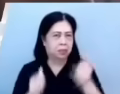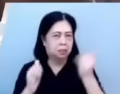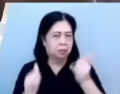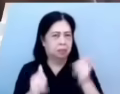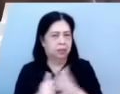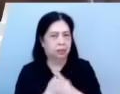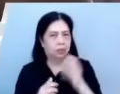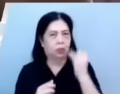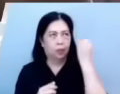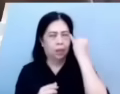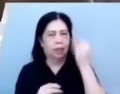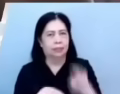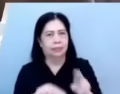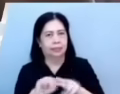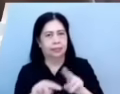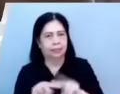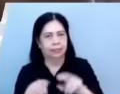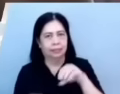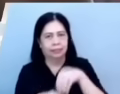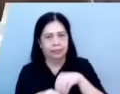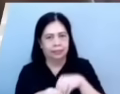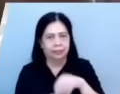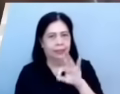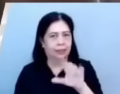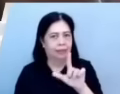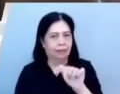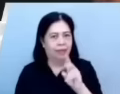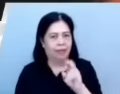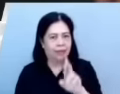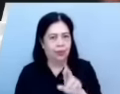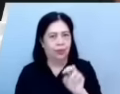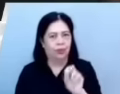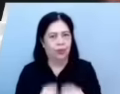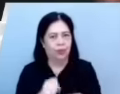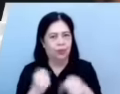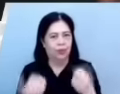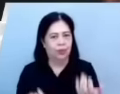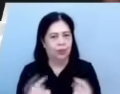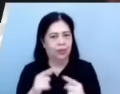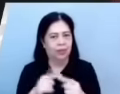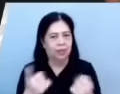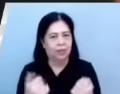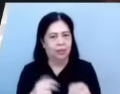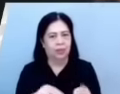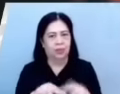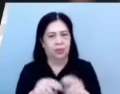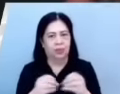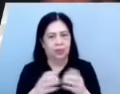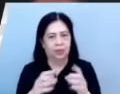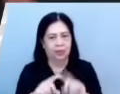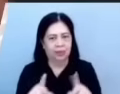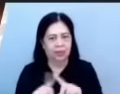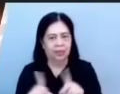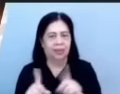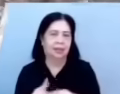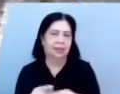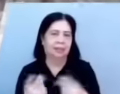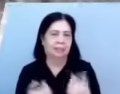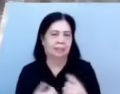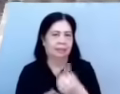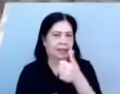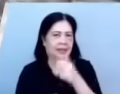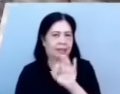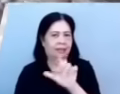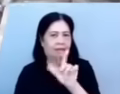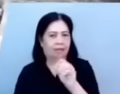ko ng dinagdagan yung flavors niya. Kaya ganyan-ganyan ngayon, dumami na siya. Naging 10 flavors na siya. Ang pinakamabili